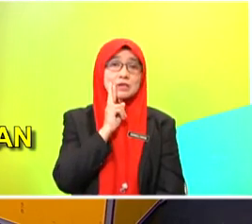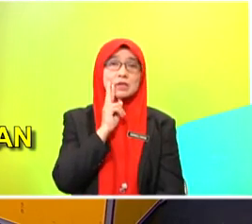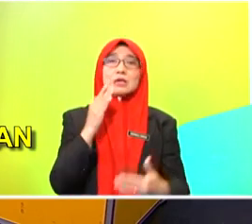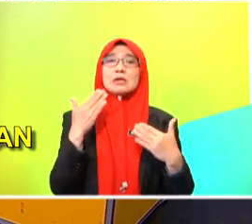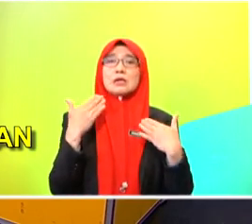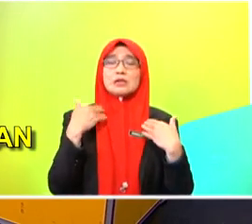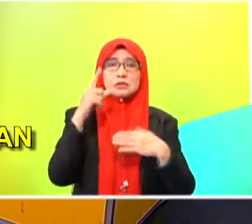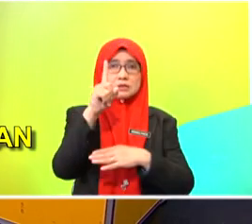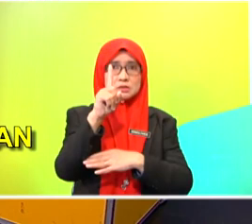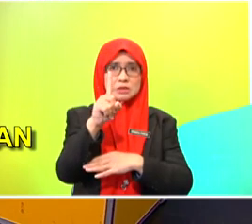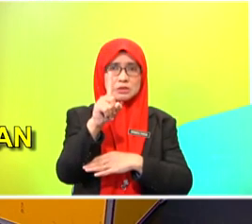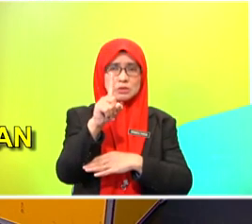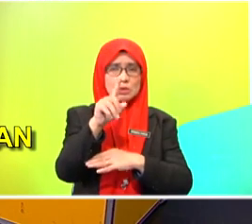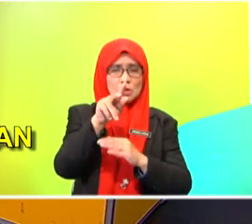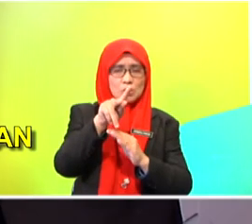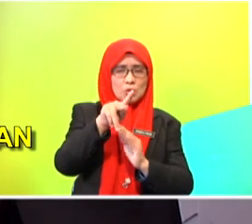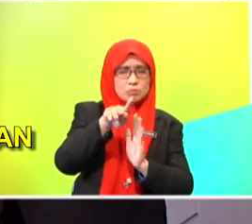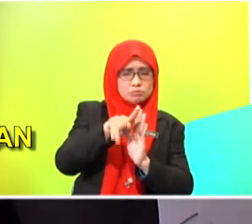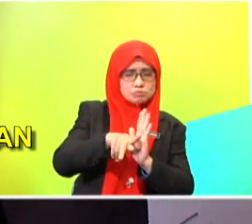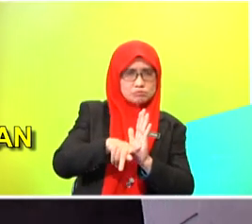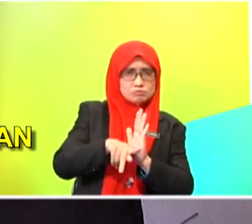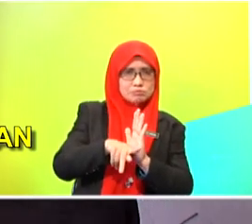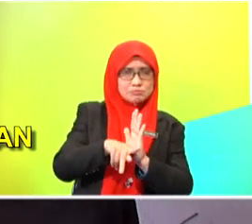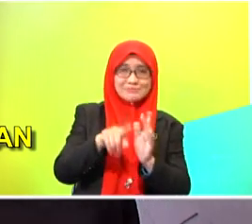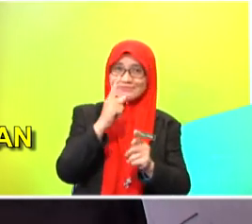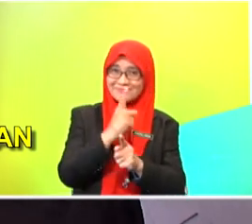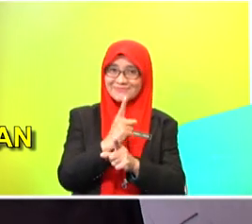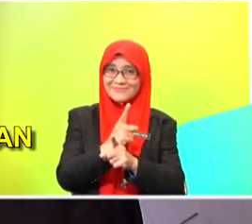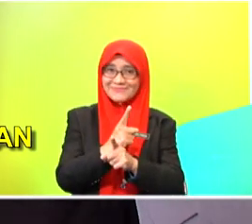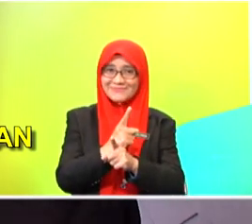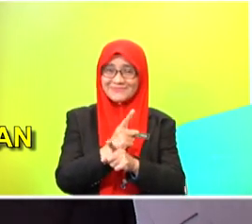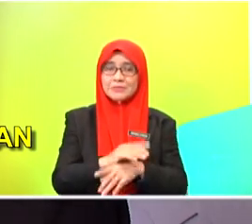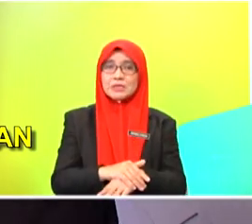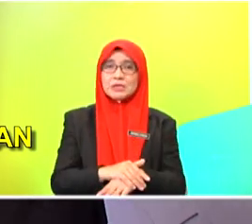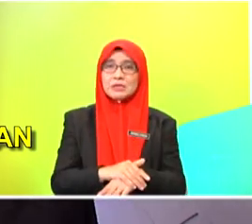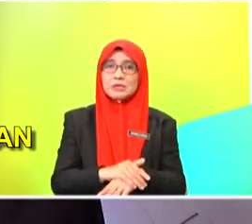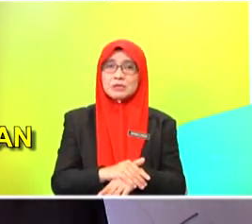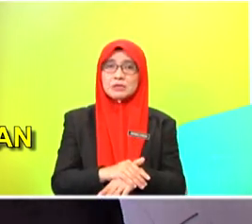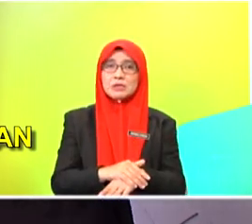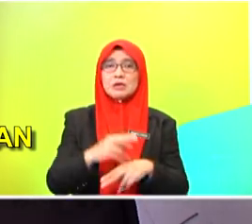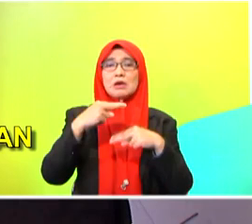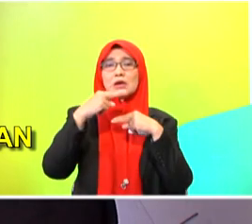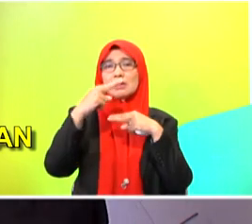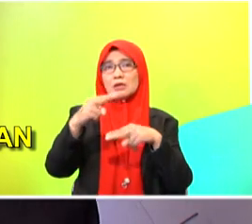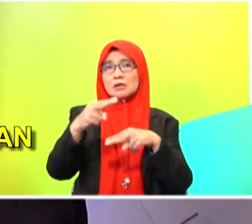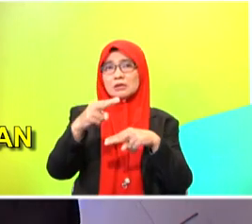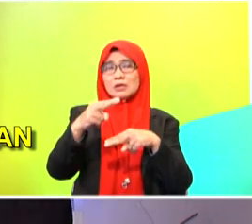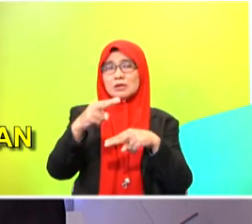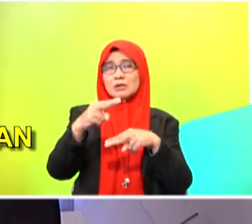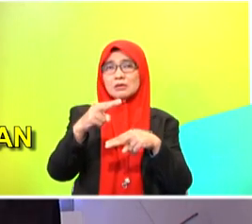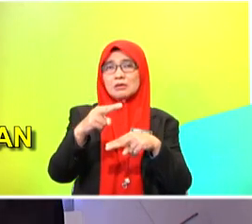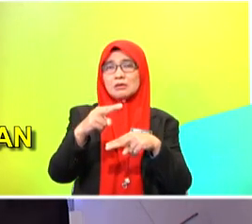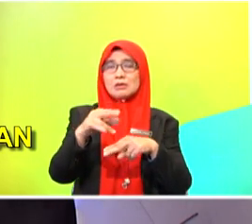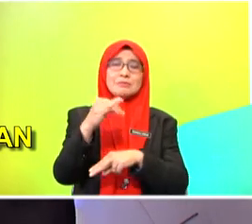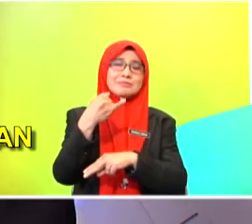kurang tepat, hampir tepat, hampir sempurna. Sangat bagus. Jadi untuk ganjaran saya tak dapatlah nak bagi Ria sepenuhnya. Jadi saya sepatutnya bagi